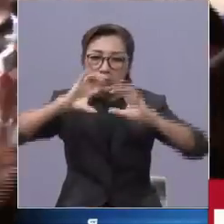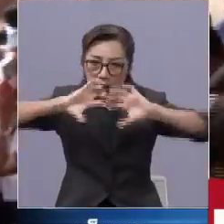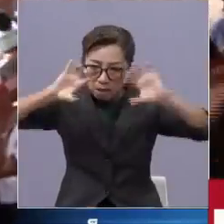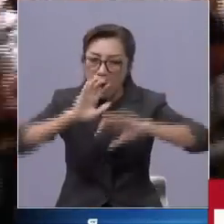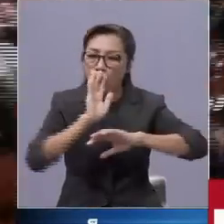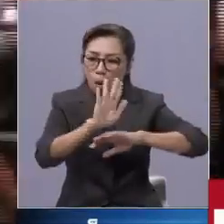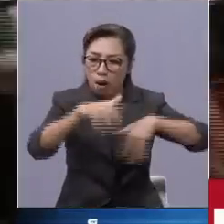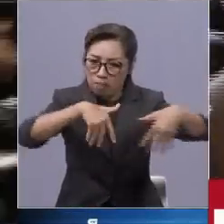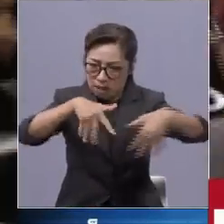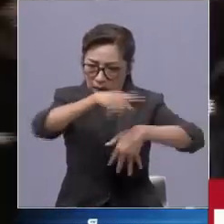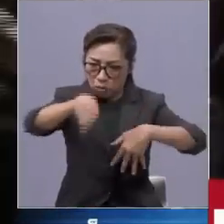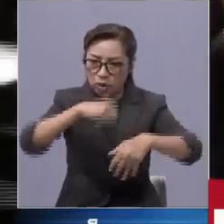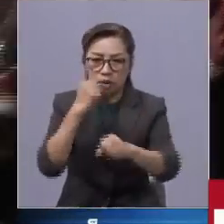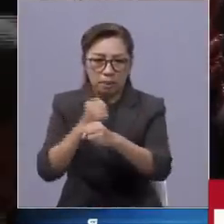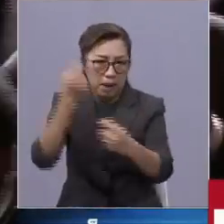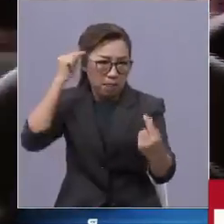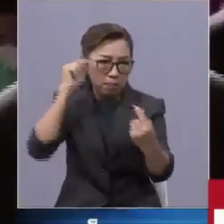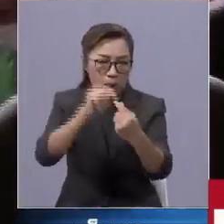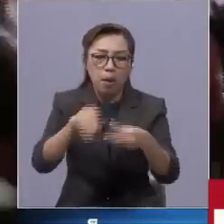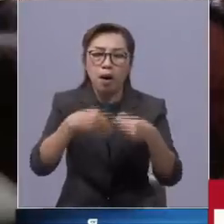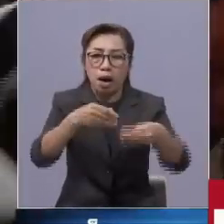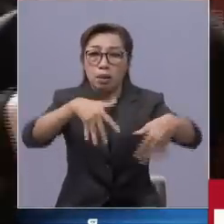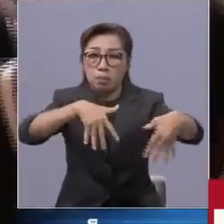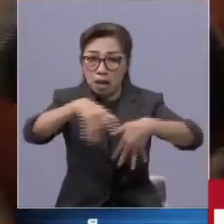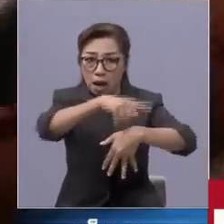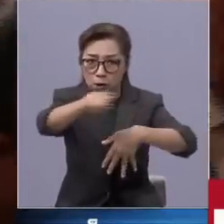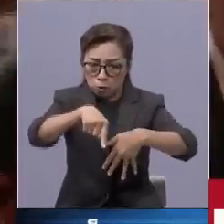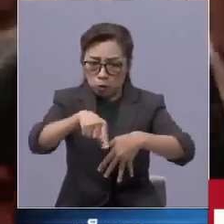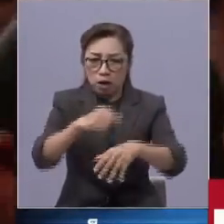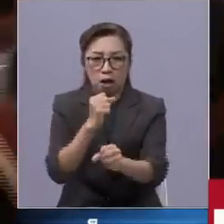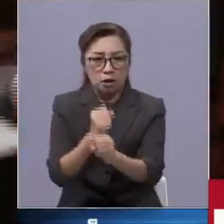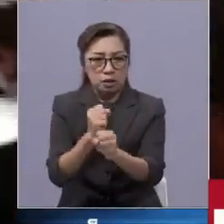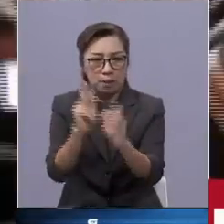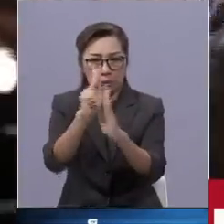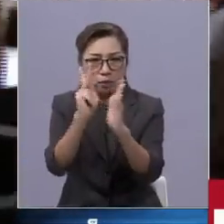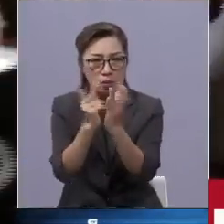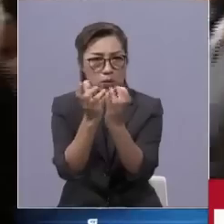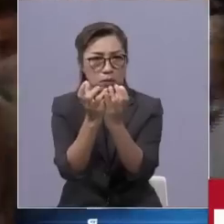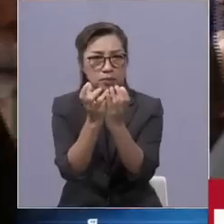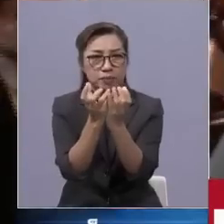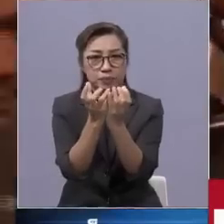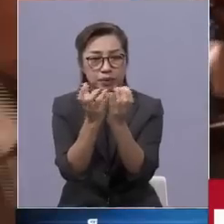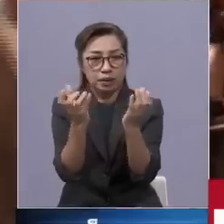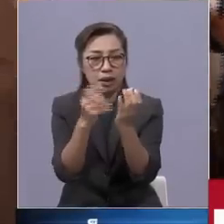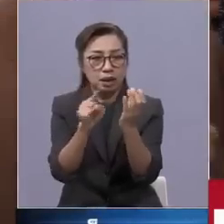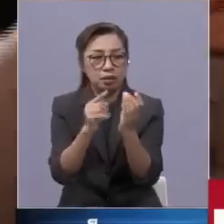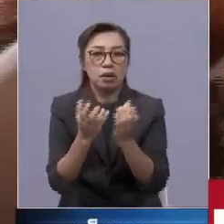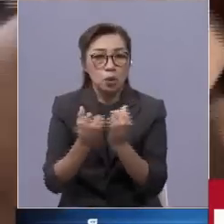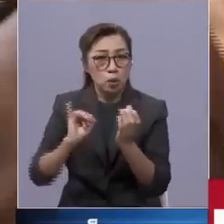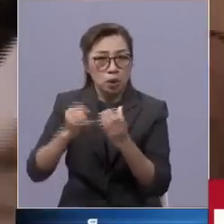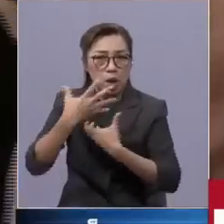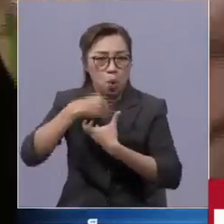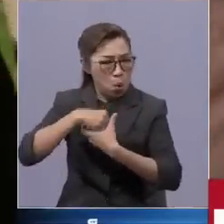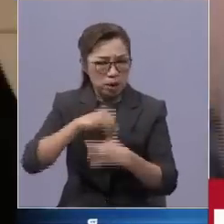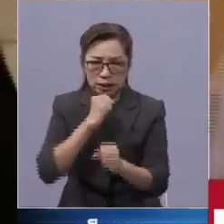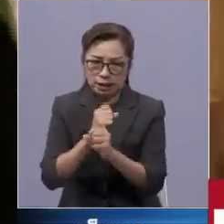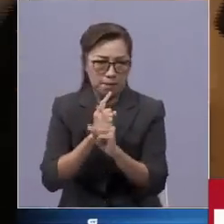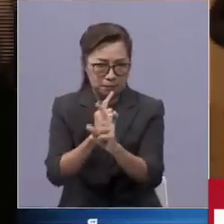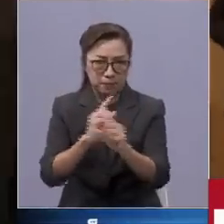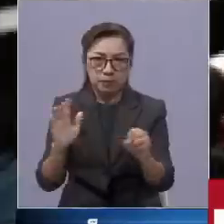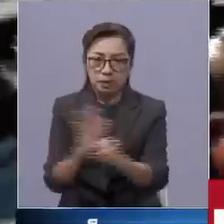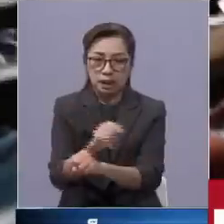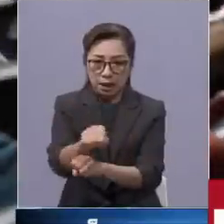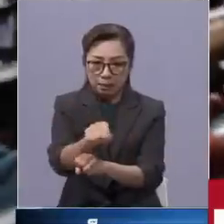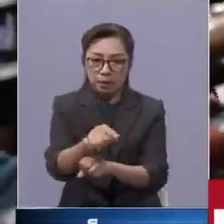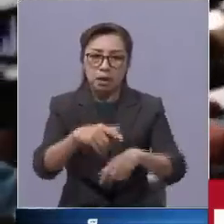ชนจะทำงานเพื่อประชาชนที่ปฏิบัติตัวเคร่งครัดตามรัฐธรรมและกฎหมายมุ่งมั่นแ